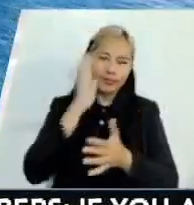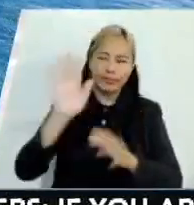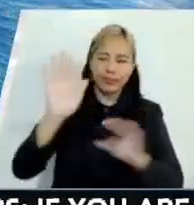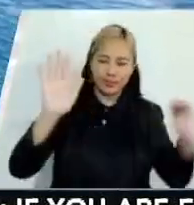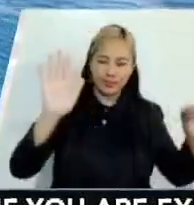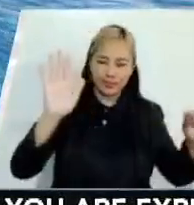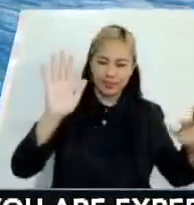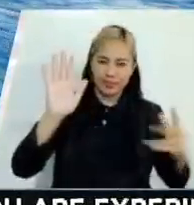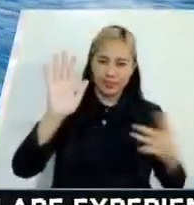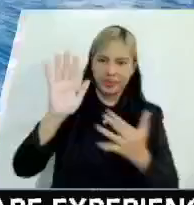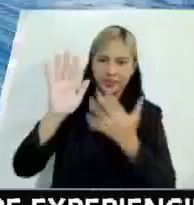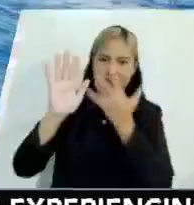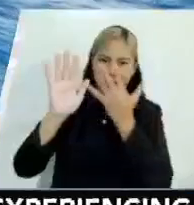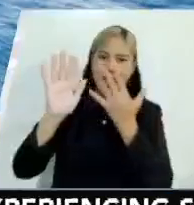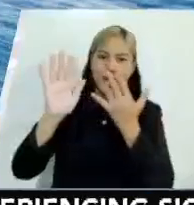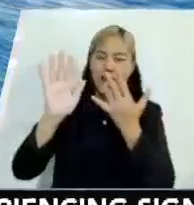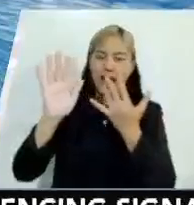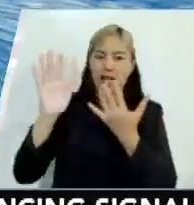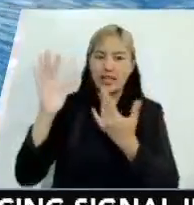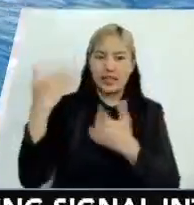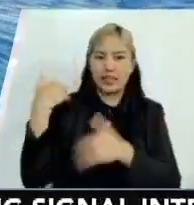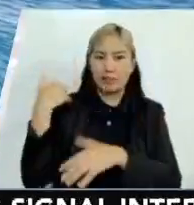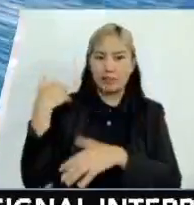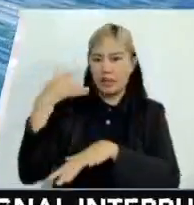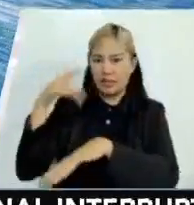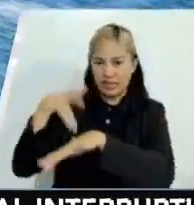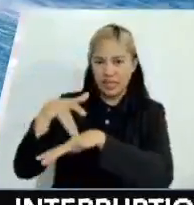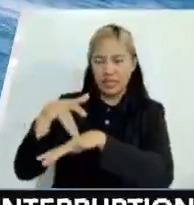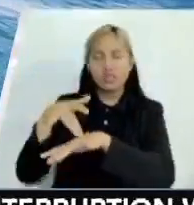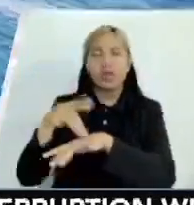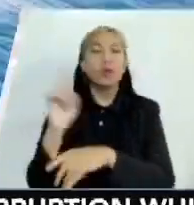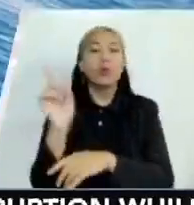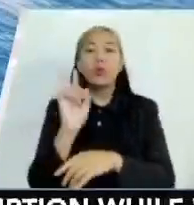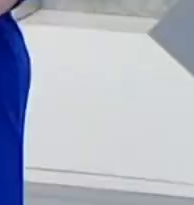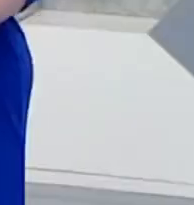at mga local thunderstorm ang mararanasan natin ngayong araw.